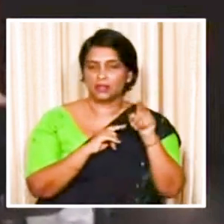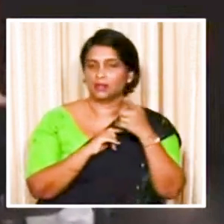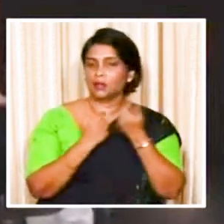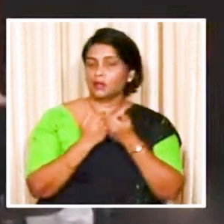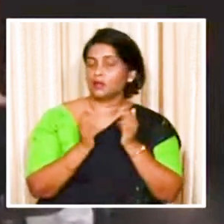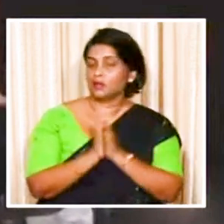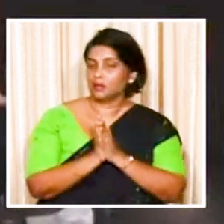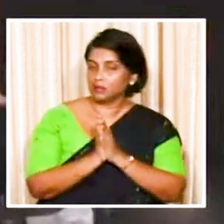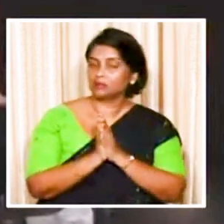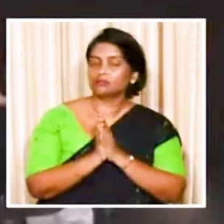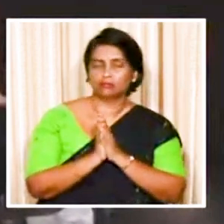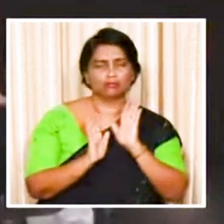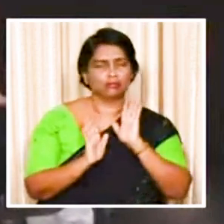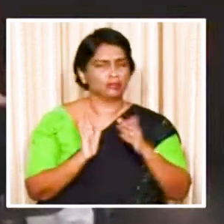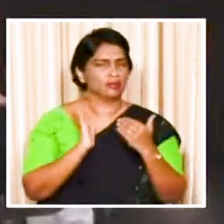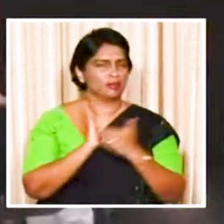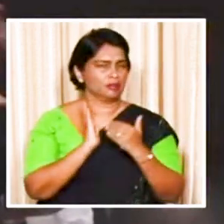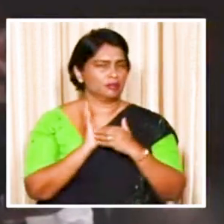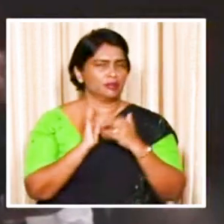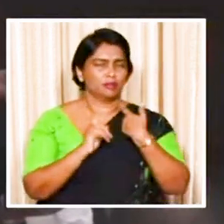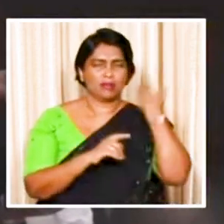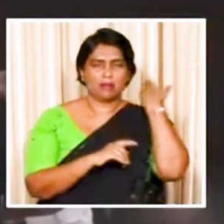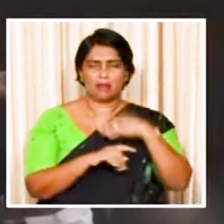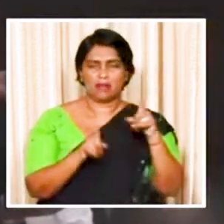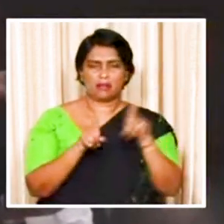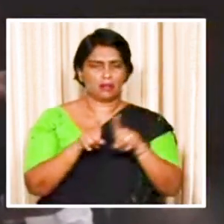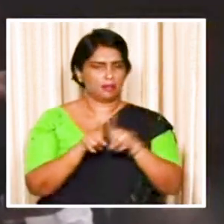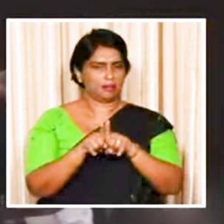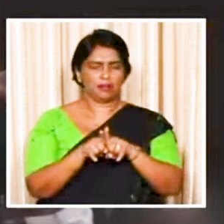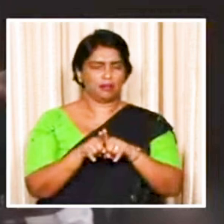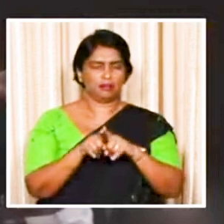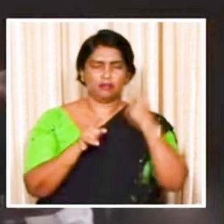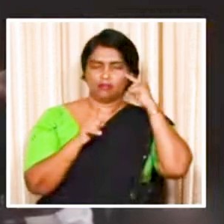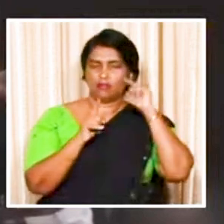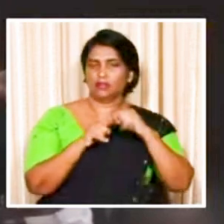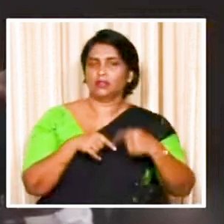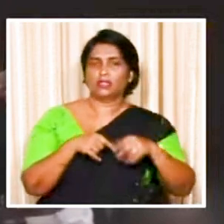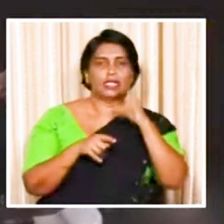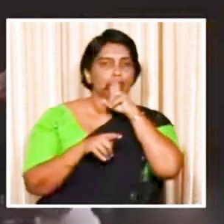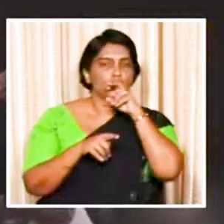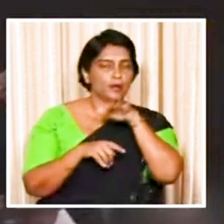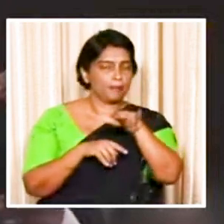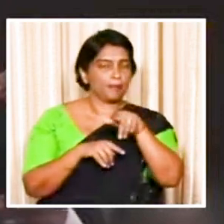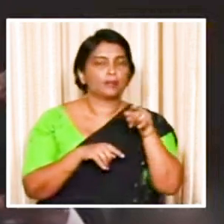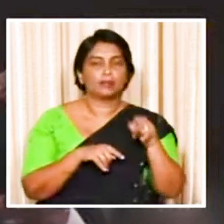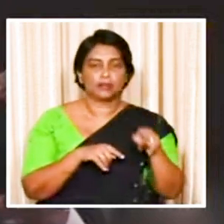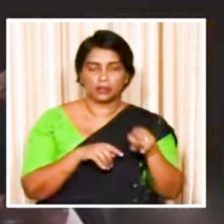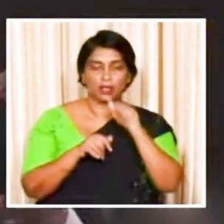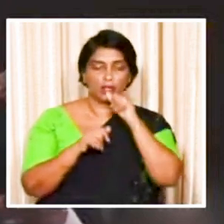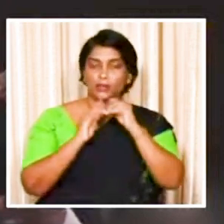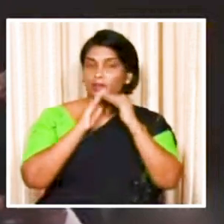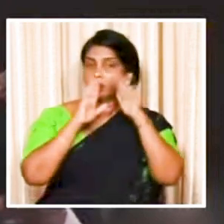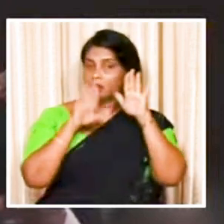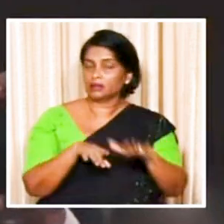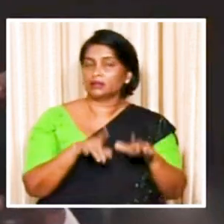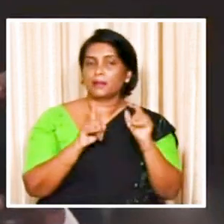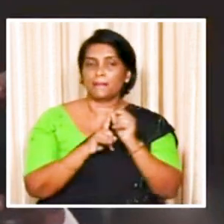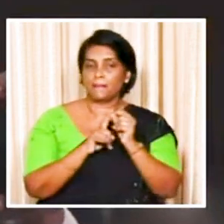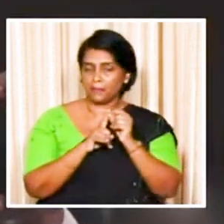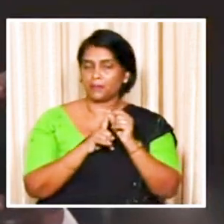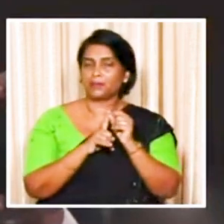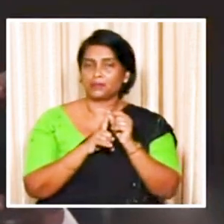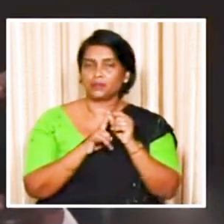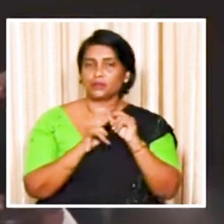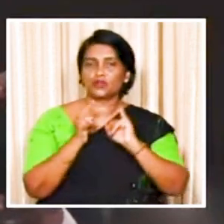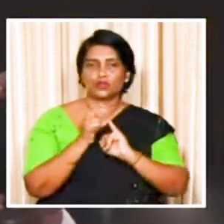கடிதம், கிளிநொச்சி மாவட்டத்தில் புலோப்பளை கிழக்கு பழை என்னும் முகவரியை நிரந்தர வதிவிடமாக கொண்ட திரு பரராஜசிங்கம்